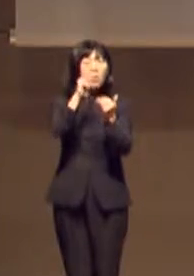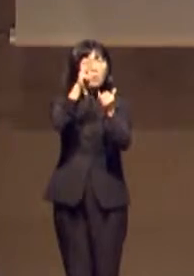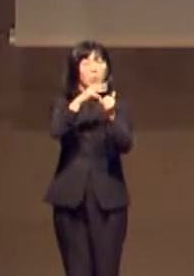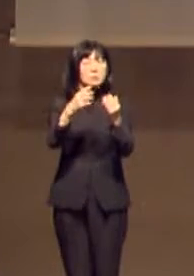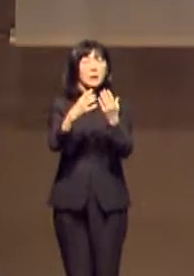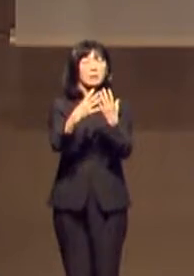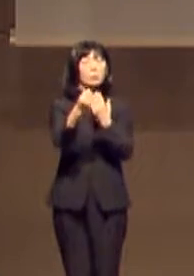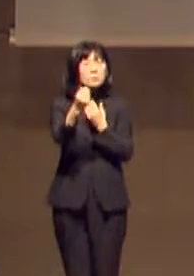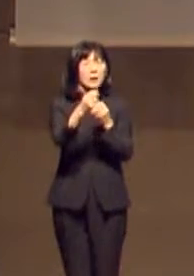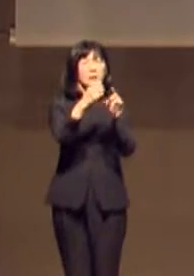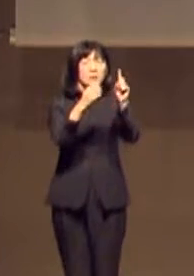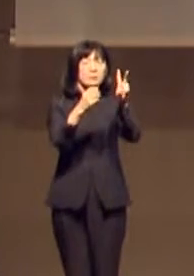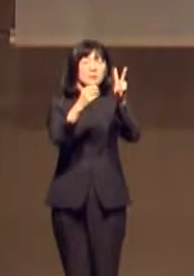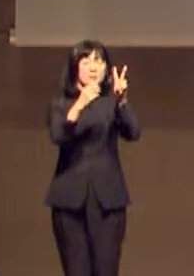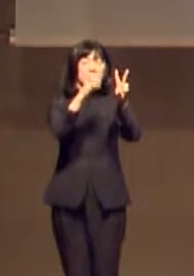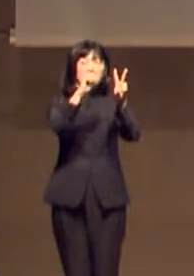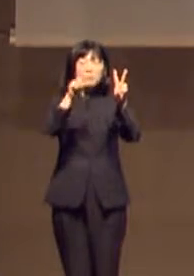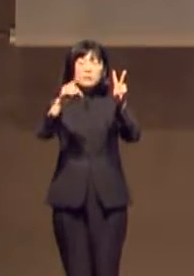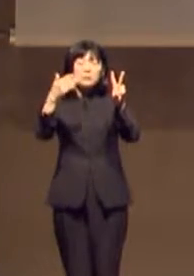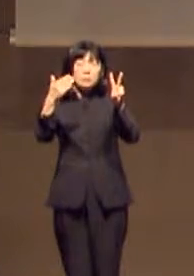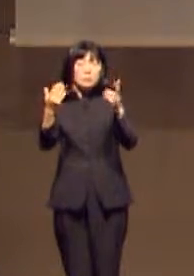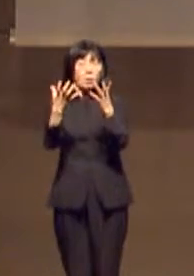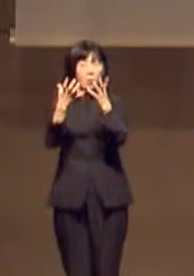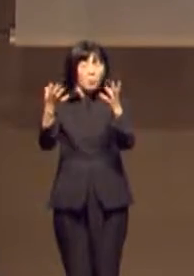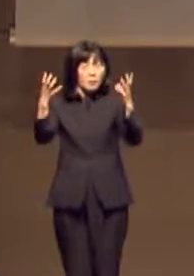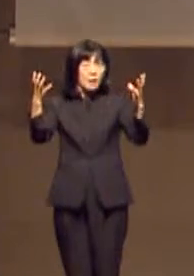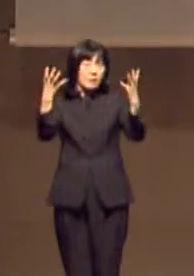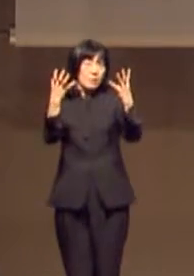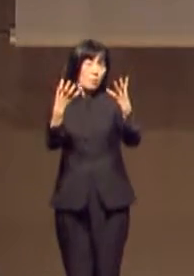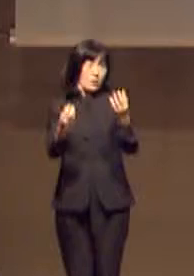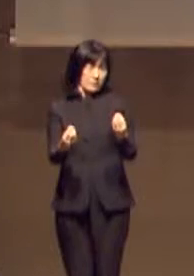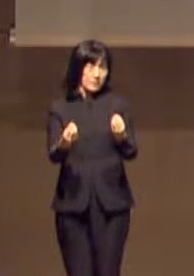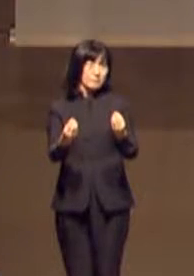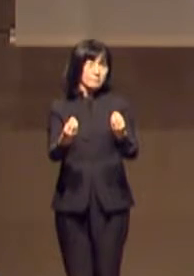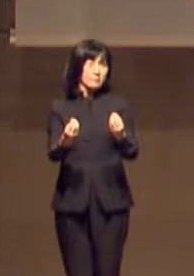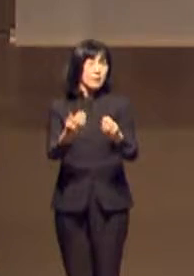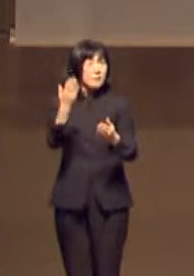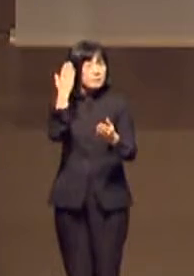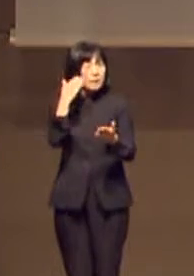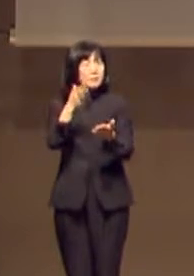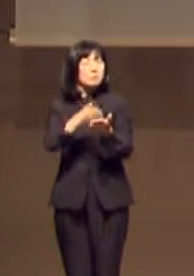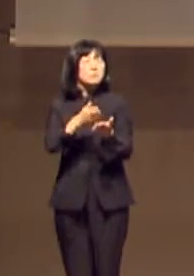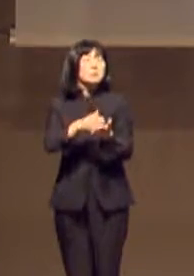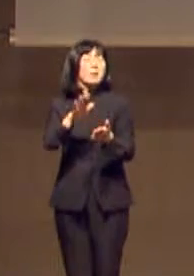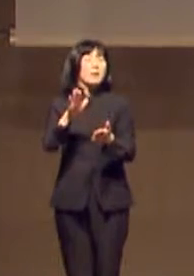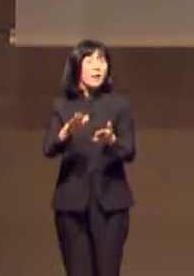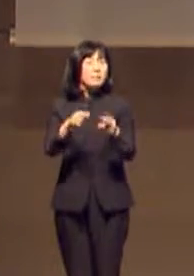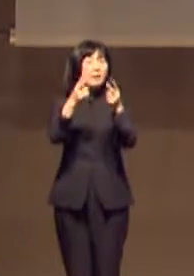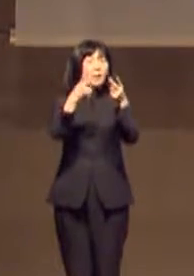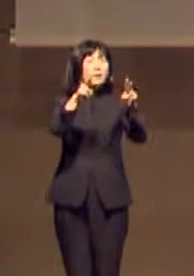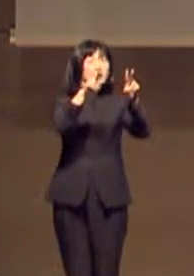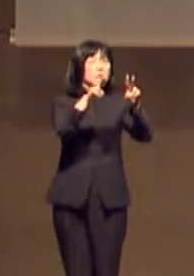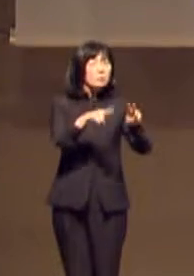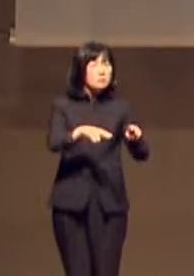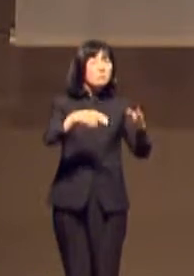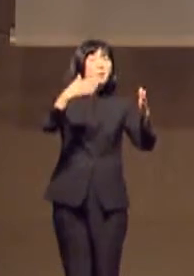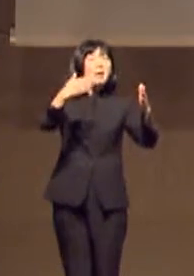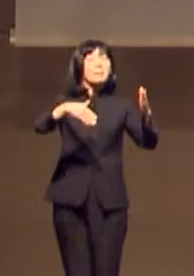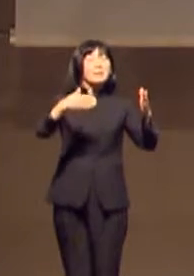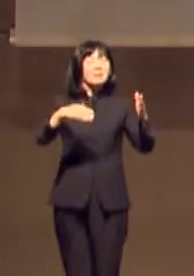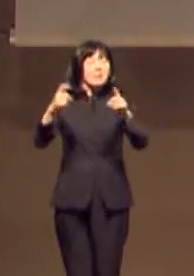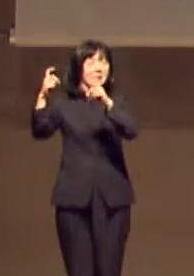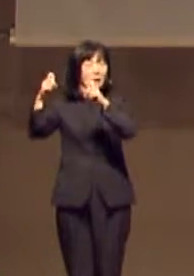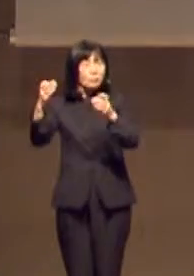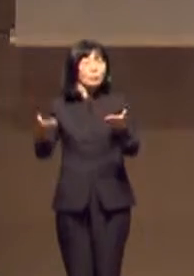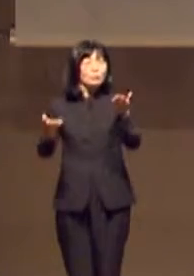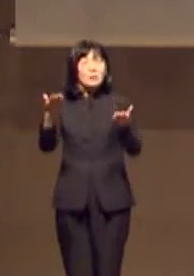体2019、大盛況のうちに終わっております。先ほども話がございましたが、広島は、まだまだ名古屋に至らない